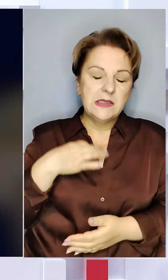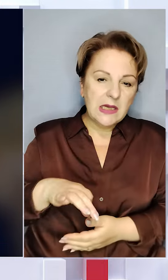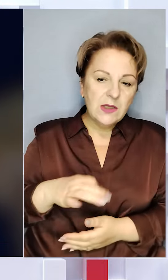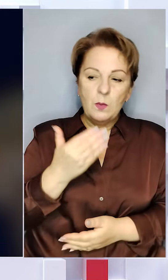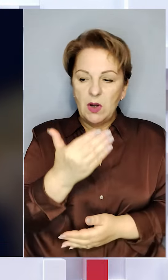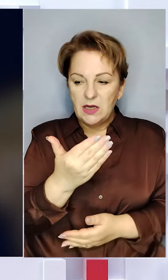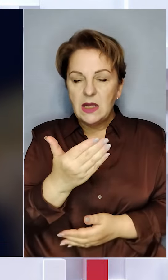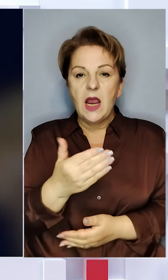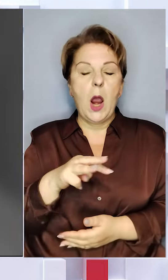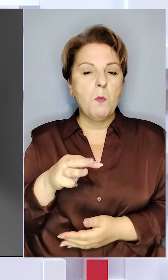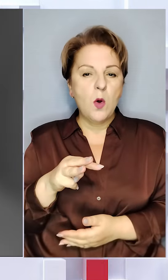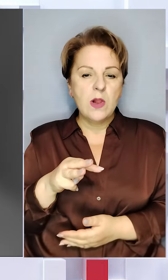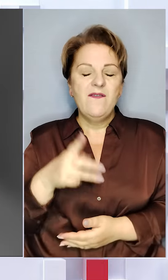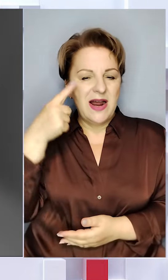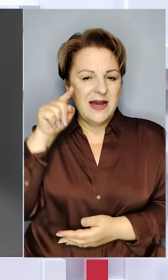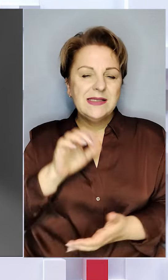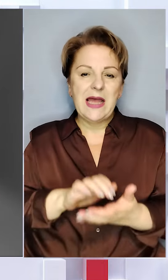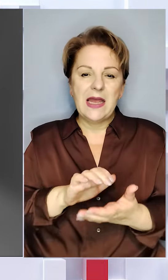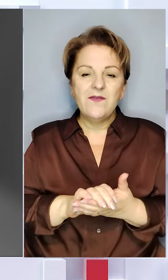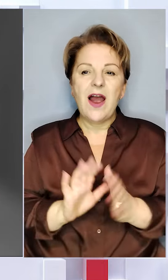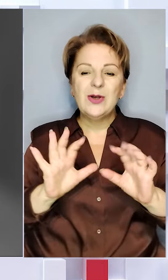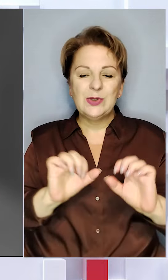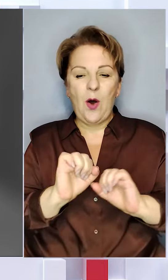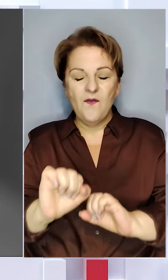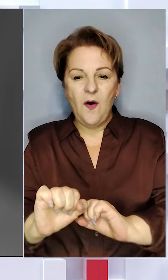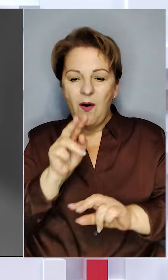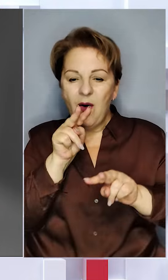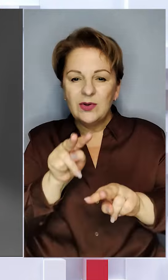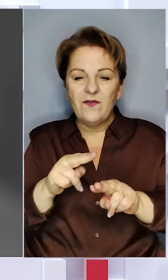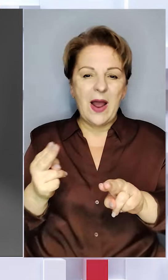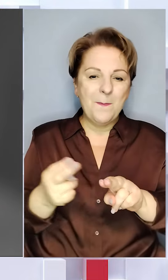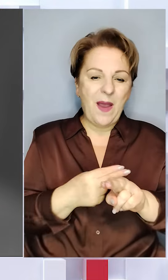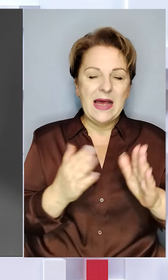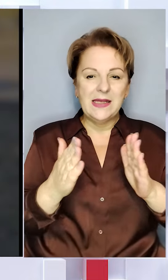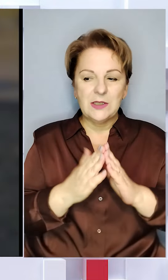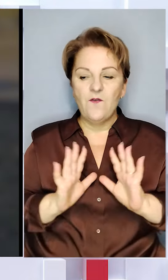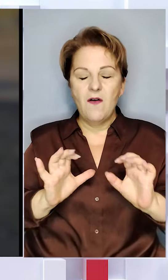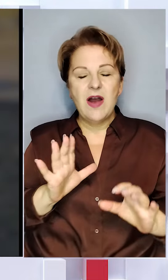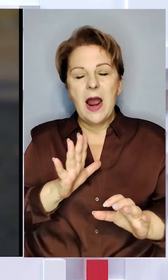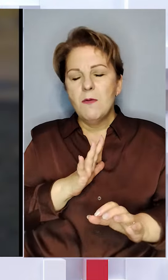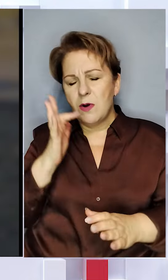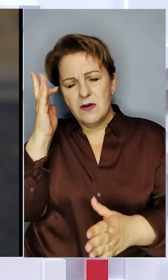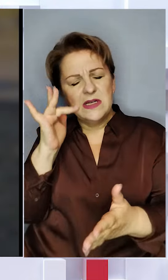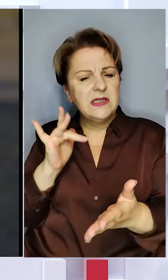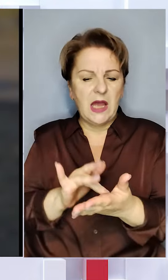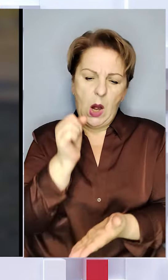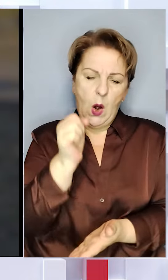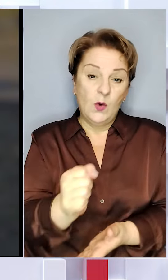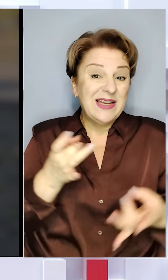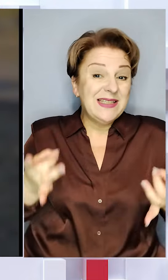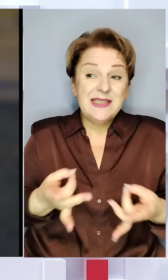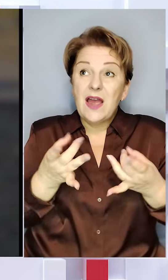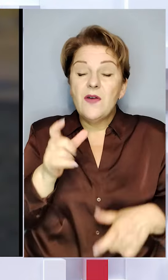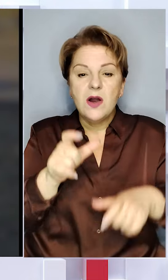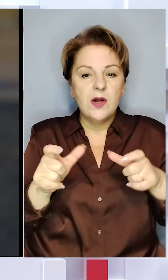та її сином Олександром. У Миколаєві їх також знали як зооволонтерів, які доглядали за безпритульними тваринами. Це був цілеспрямований удар